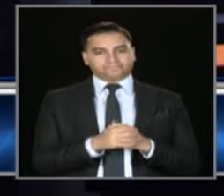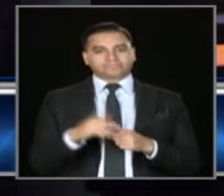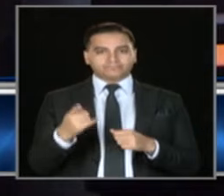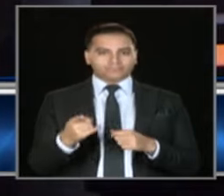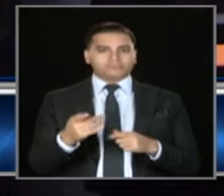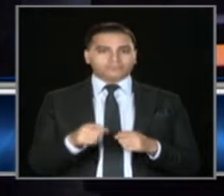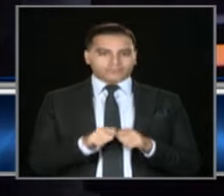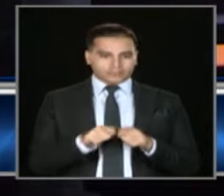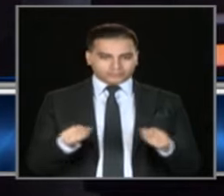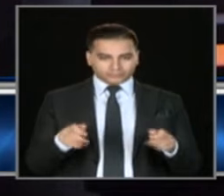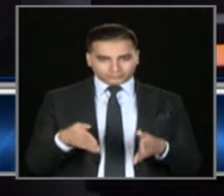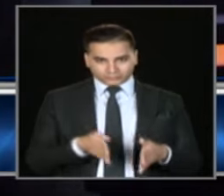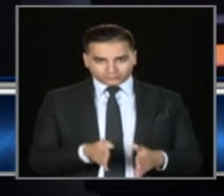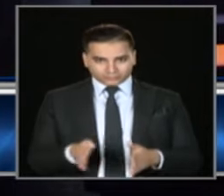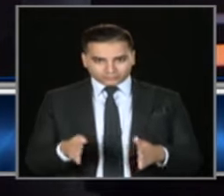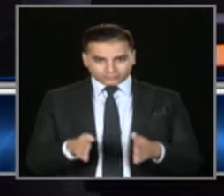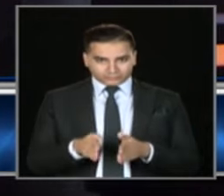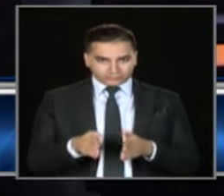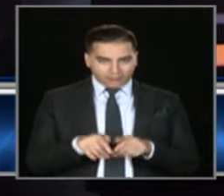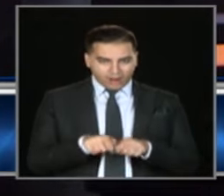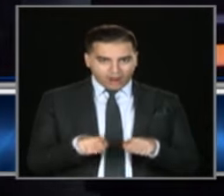عرض المضيق حوالي 700 متر،